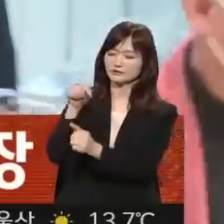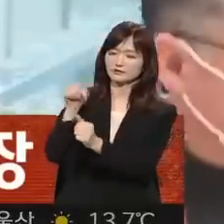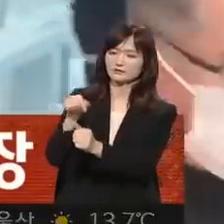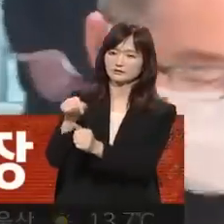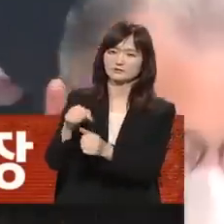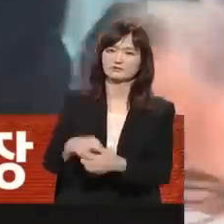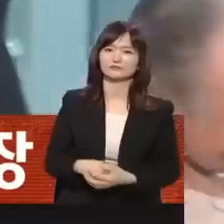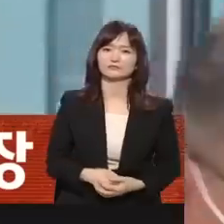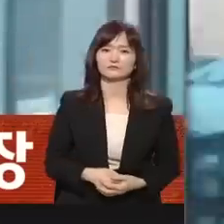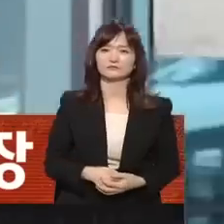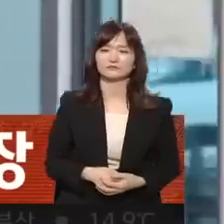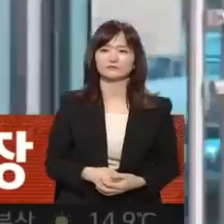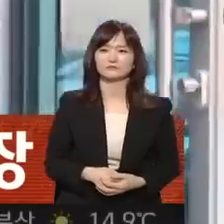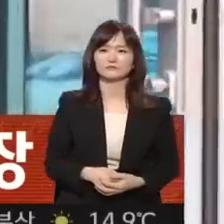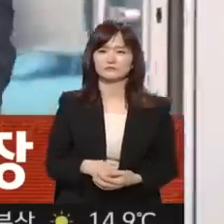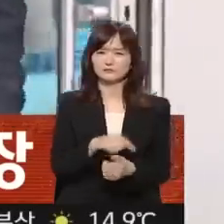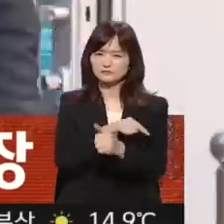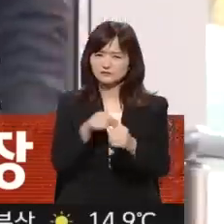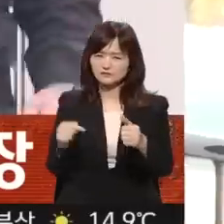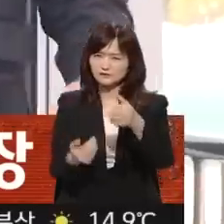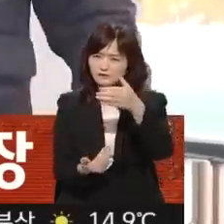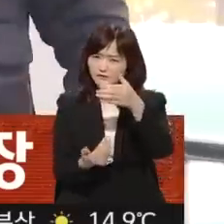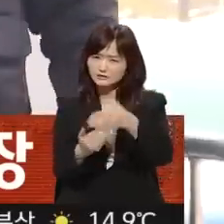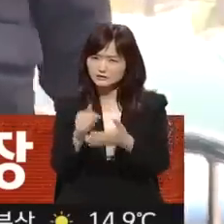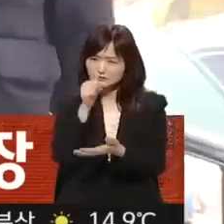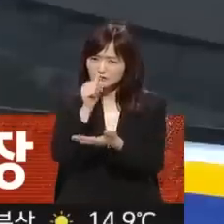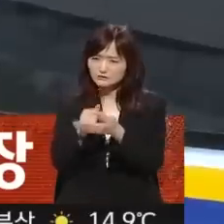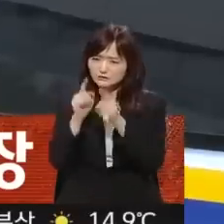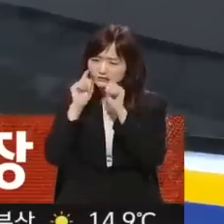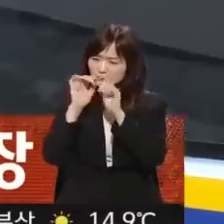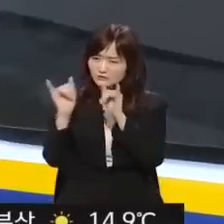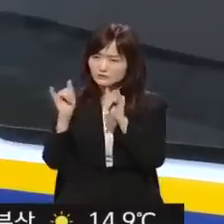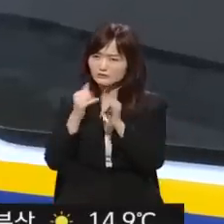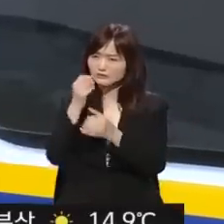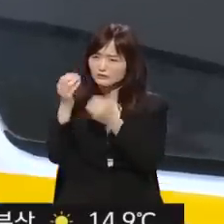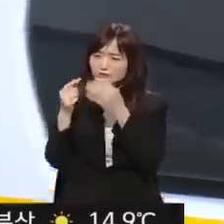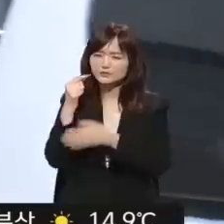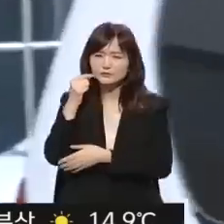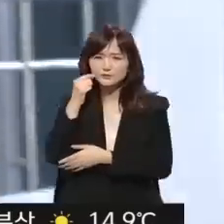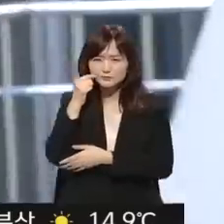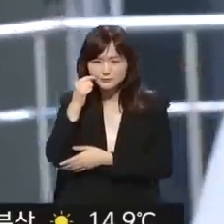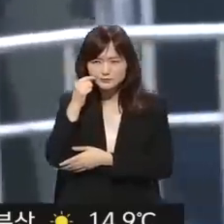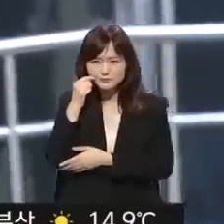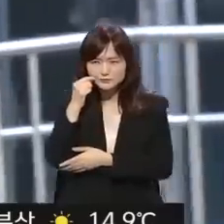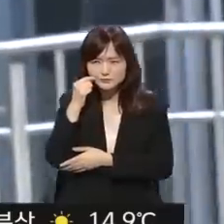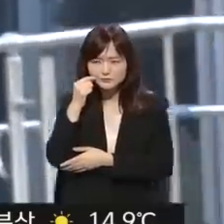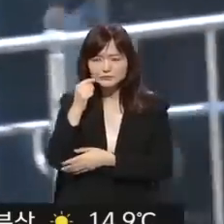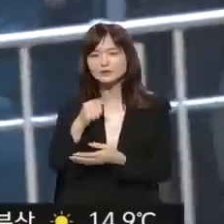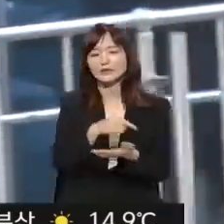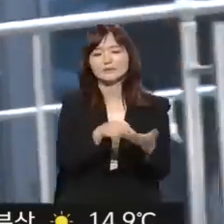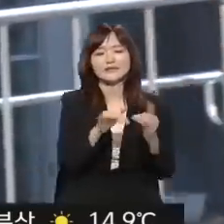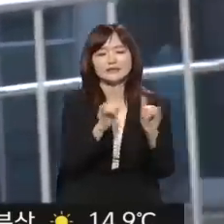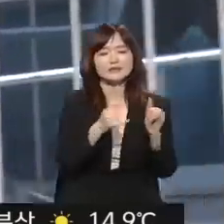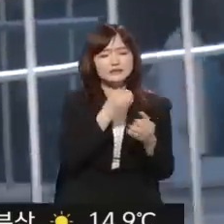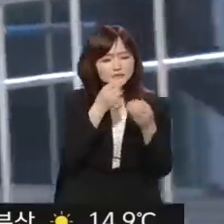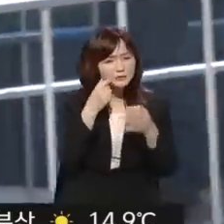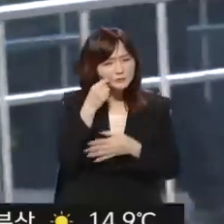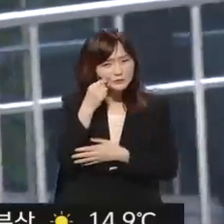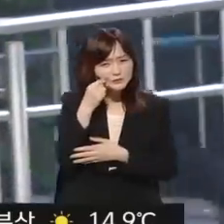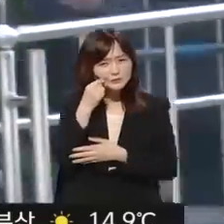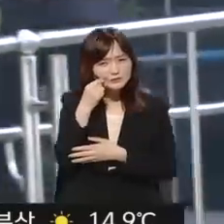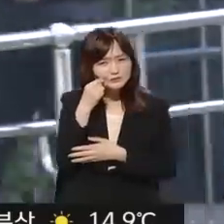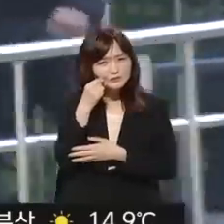이야기하는데 저는 정말 살인 사건에서 피해자가 진술할 수 없다고 가해자들이 이런 이야기 함부로 하는 거 정말 아니라고 생각합니다